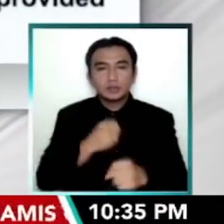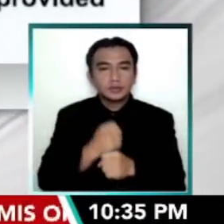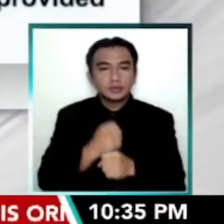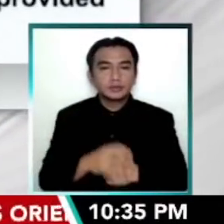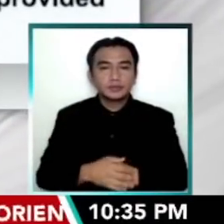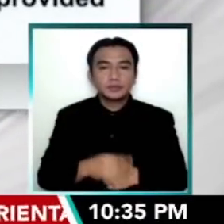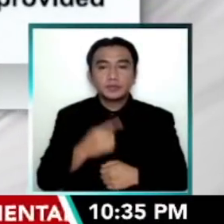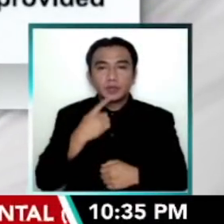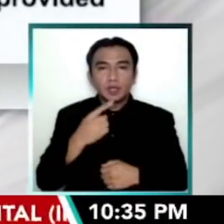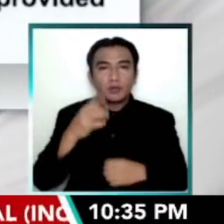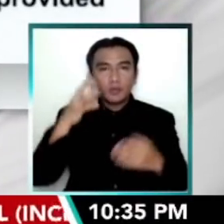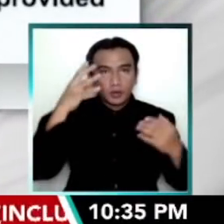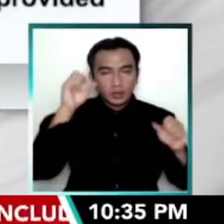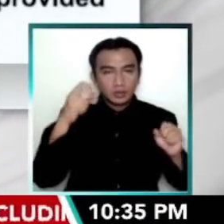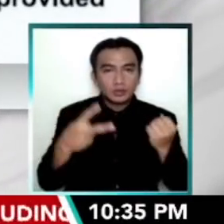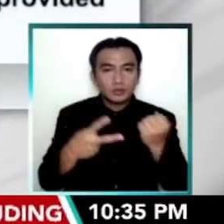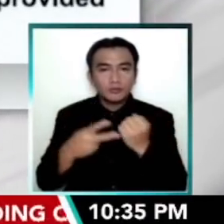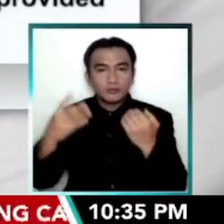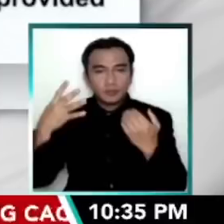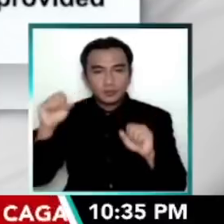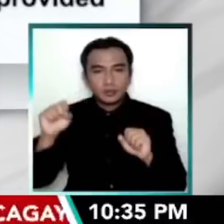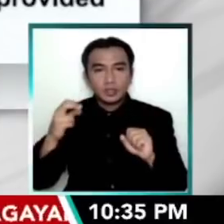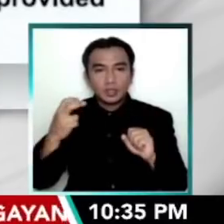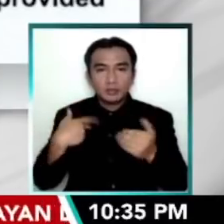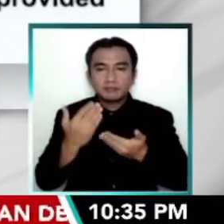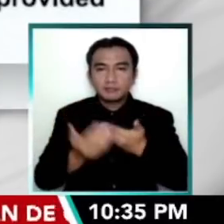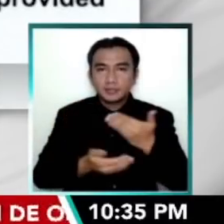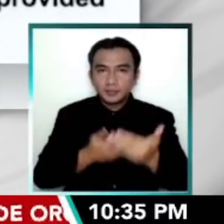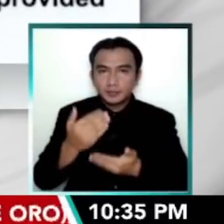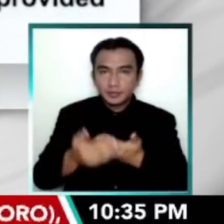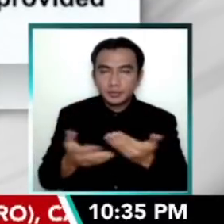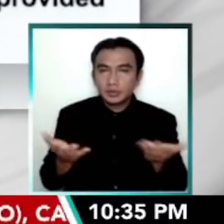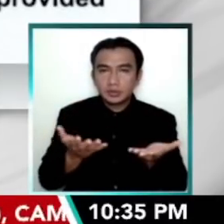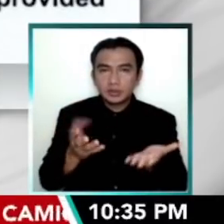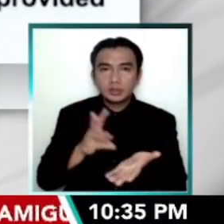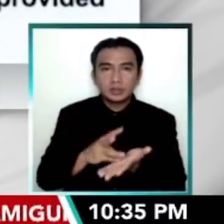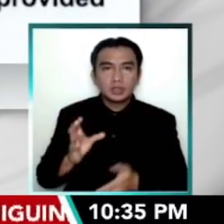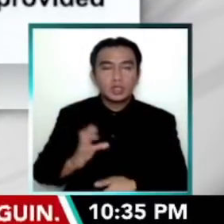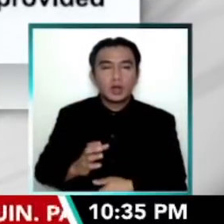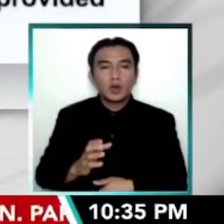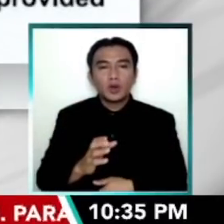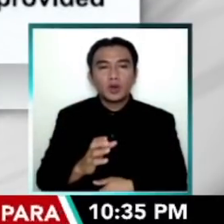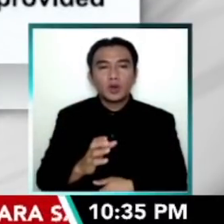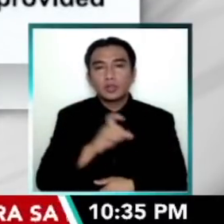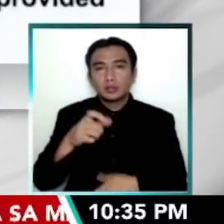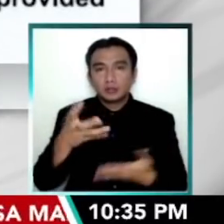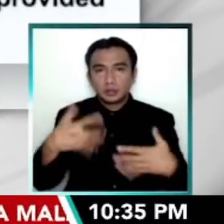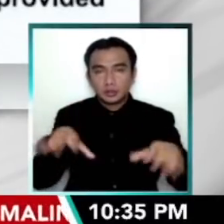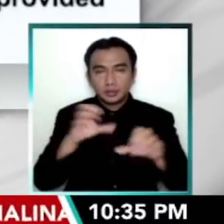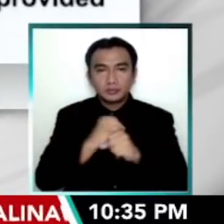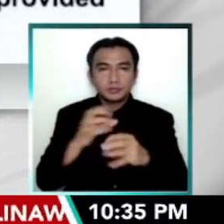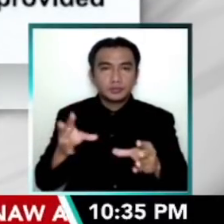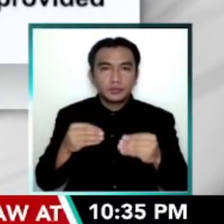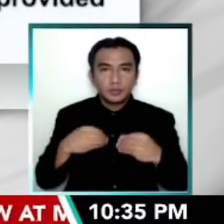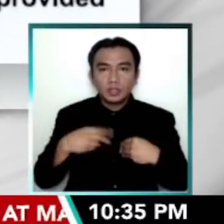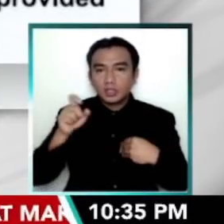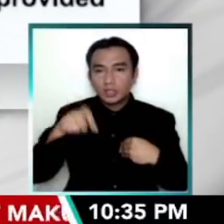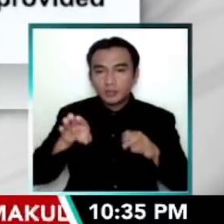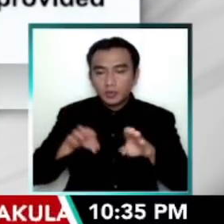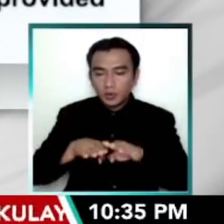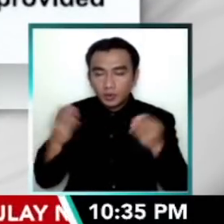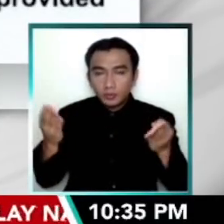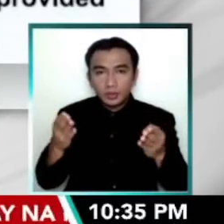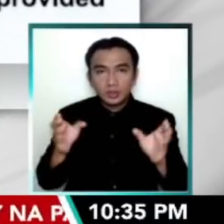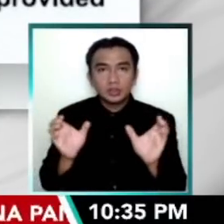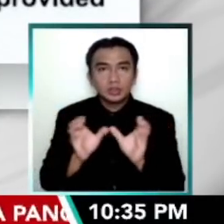Vice President ay itratransmit sa Kongreso. Sa oras na matanggap ito, dapat daw buksan ang lahat ng certificate ng hindi lalampas